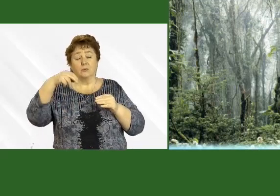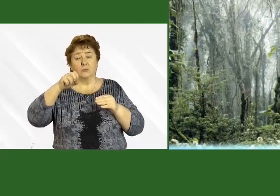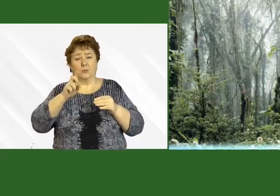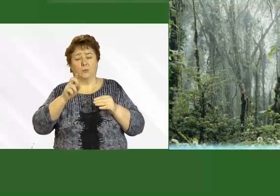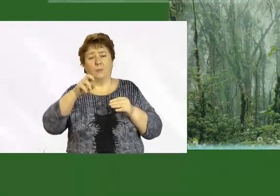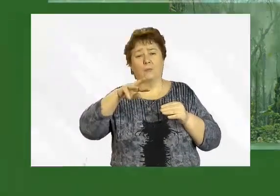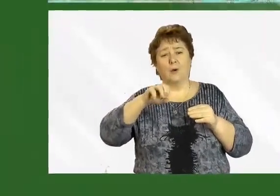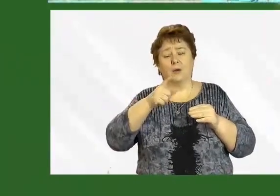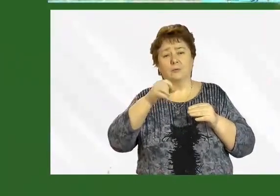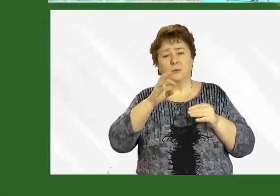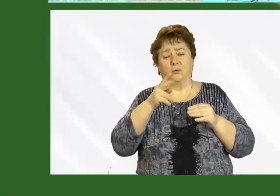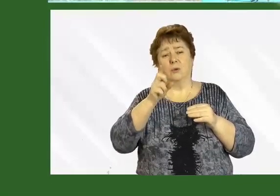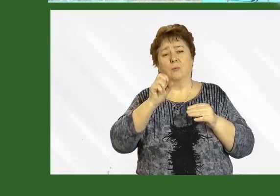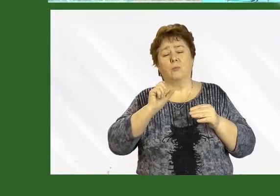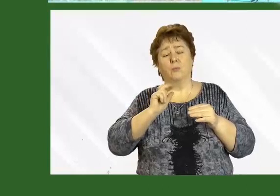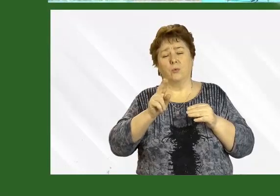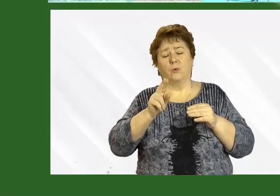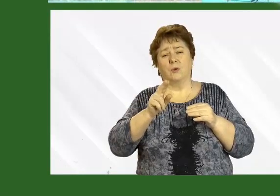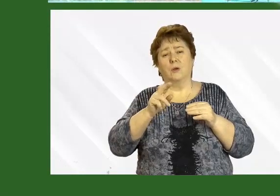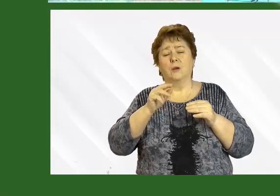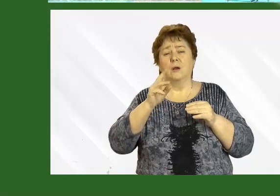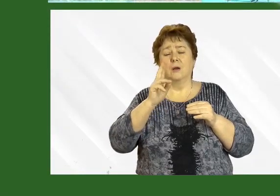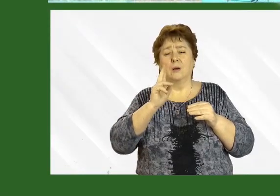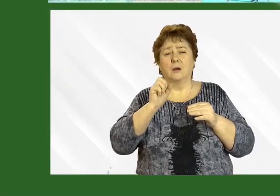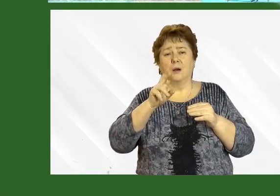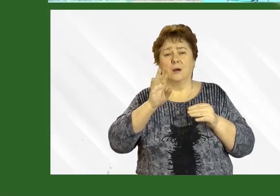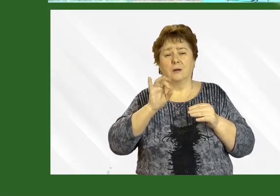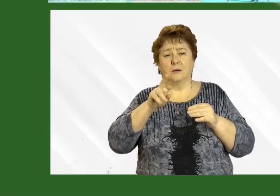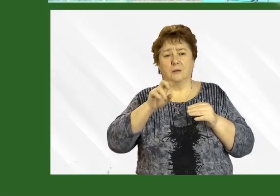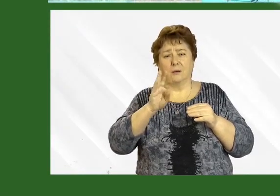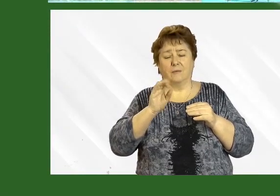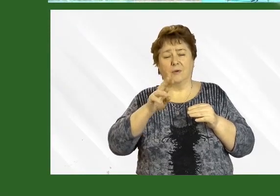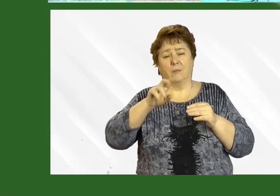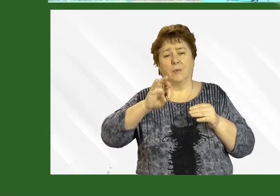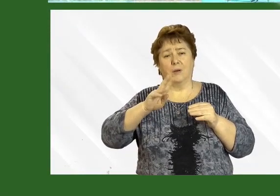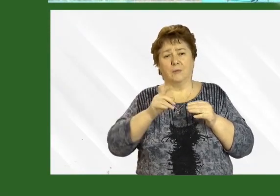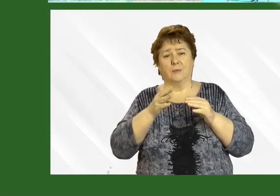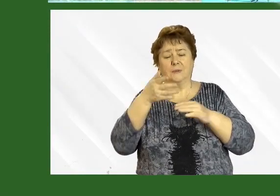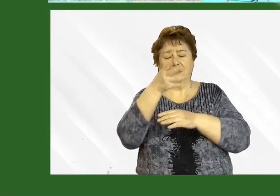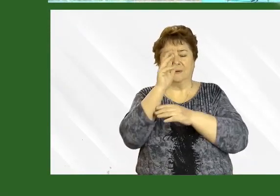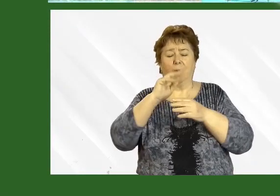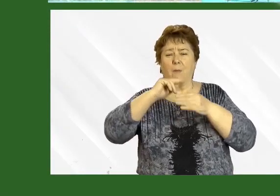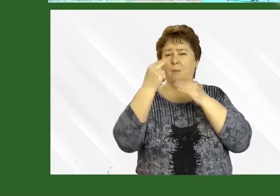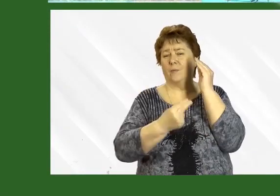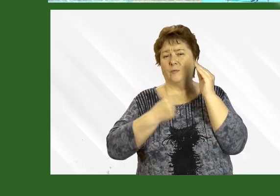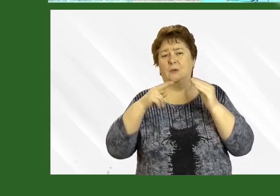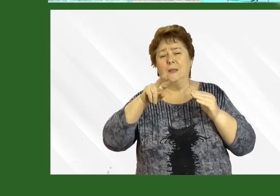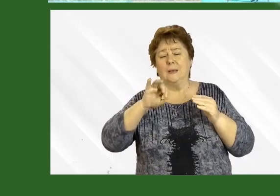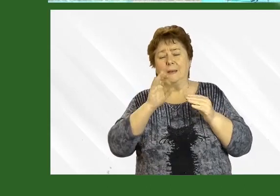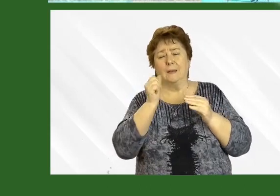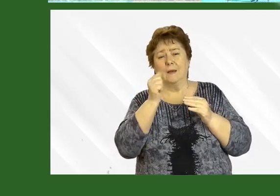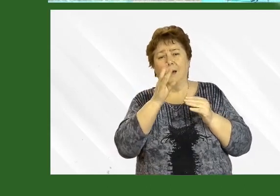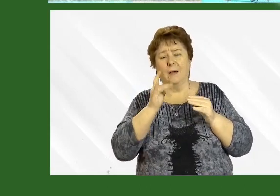магнолий буков и карликовых пальм деревья обвиты лианами в